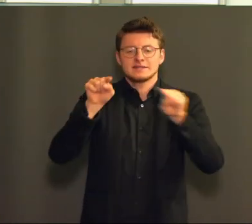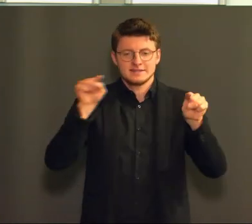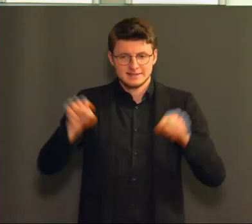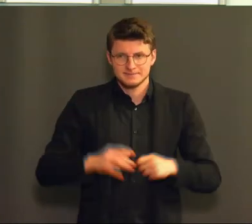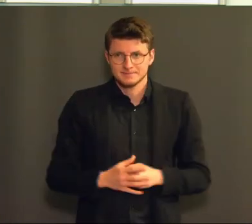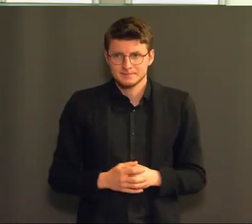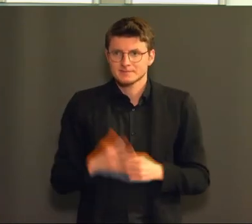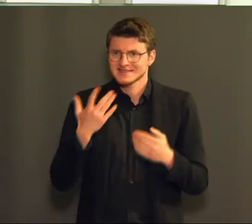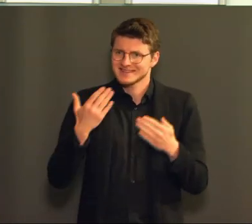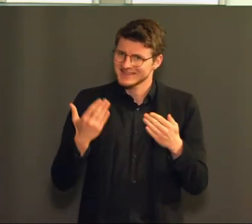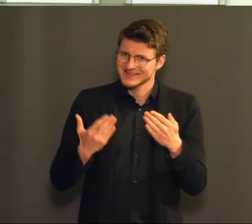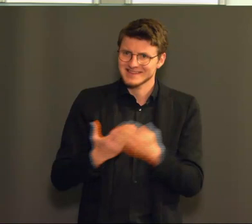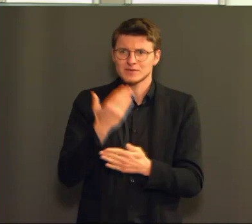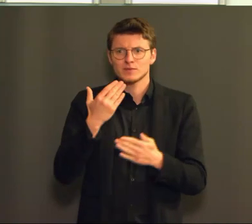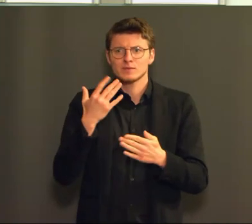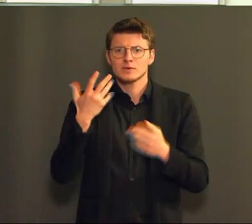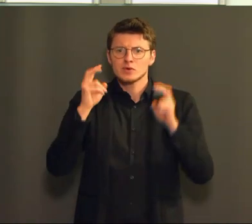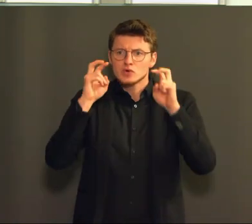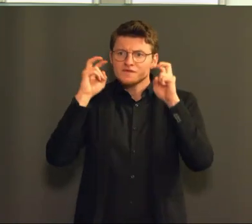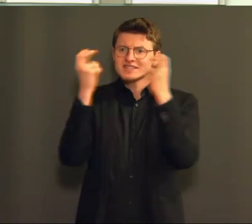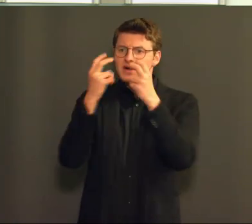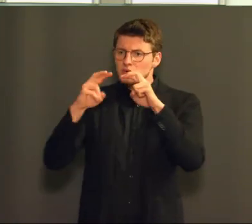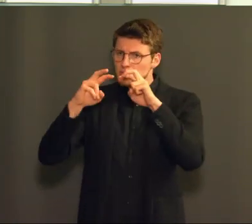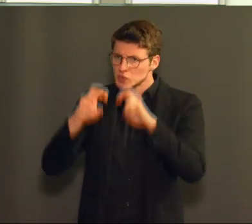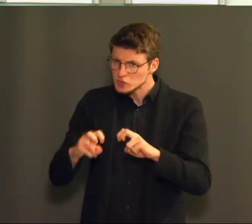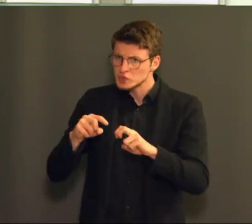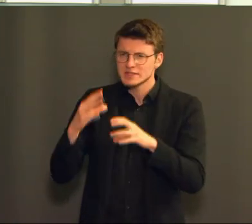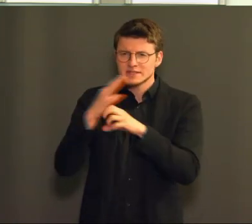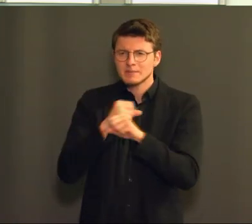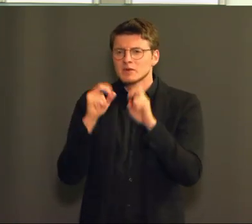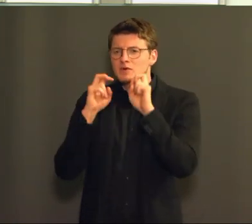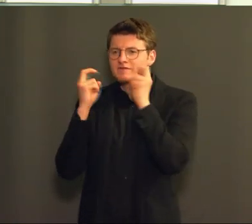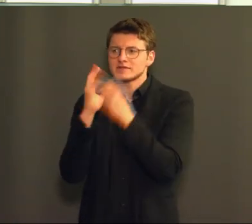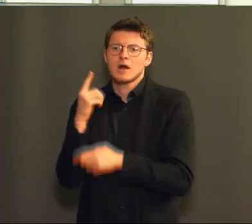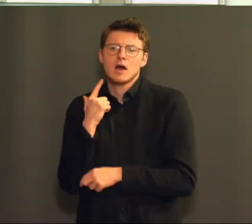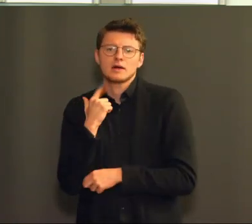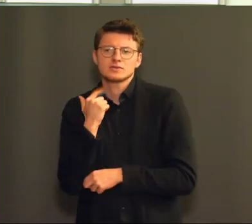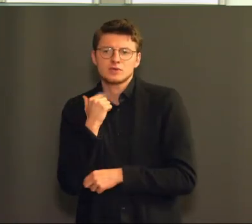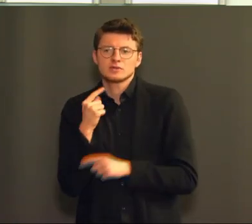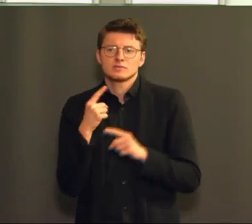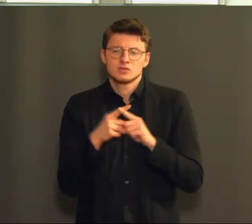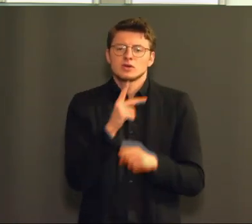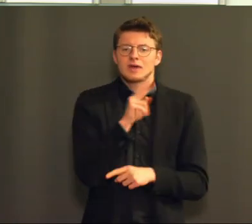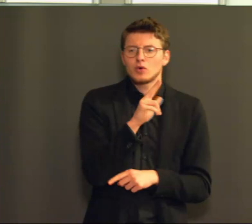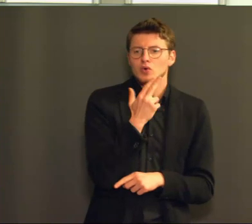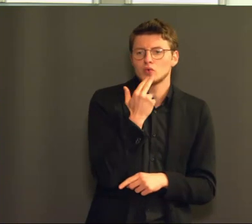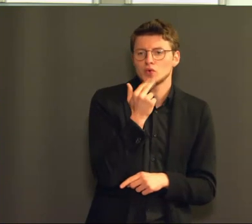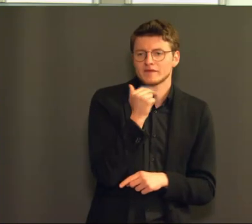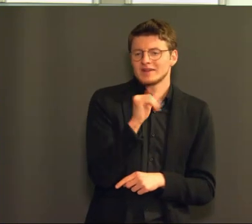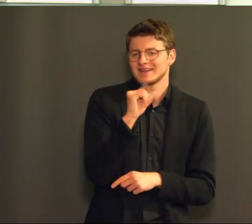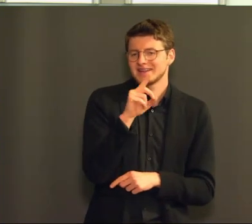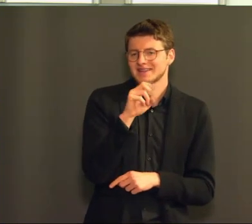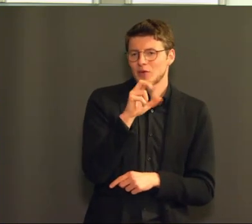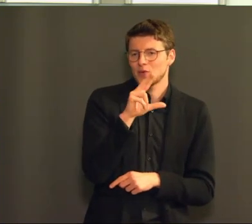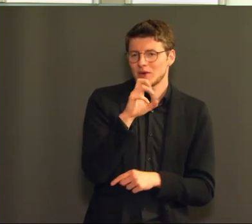academische studie, die we hebben ontwikkeld samen met de Universiteit Hasselt, KU Leuven, IDW en